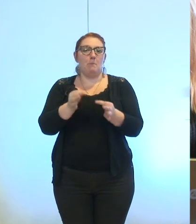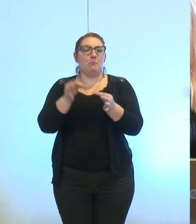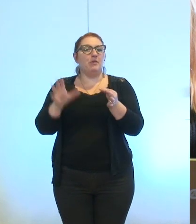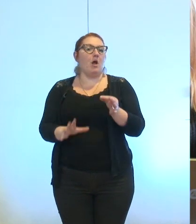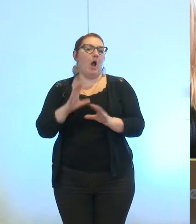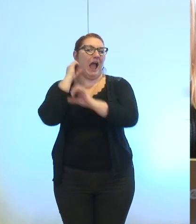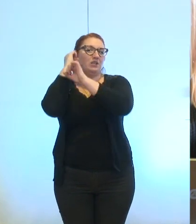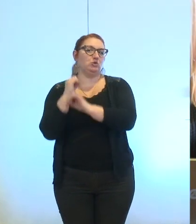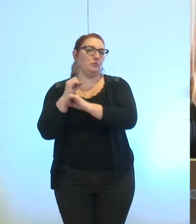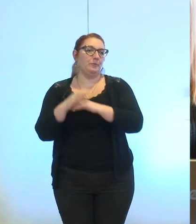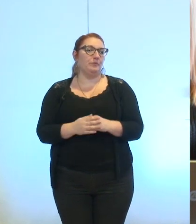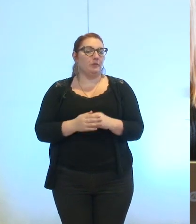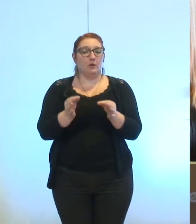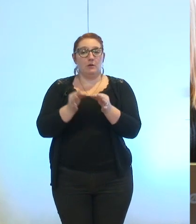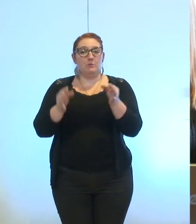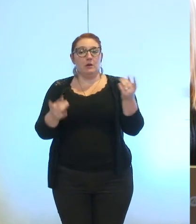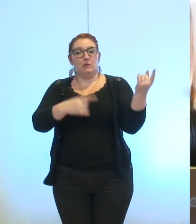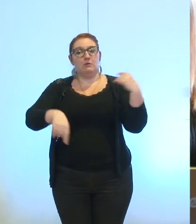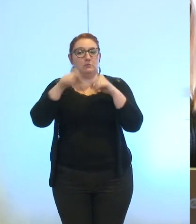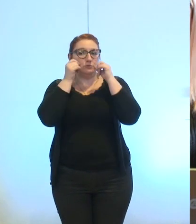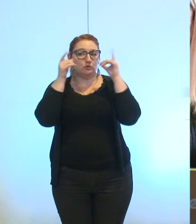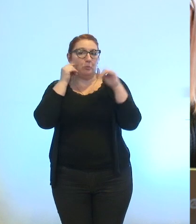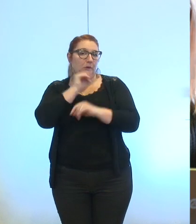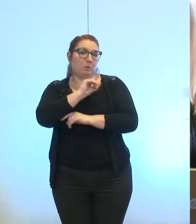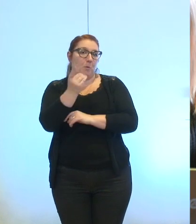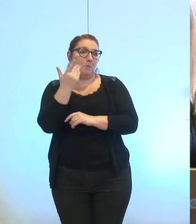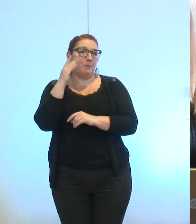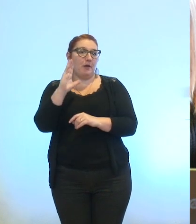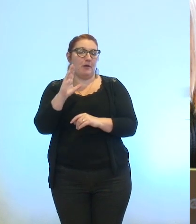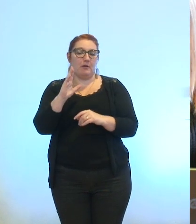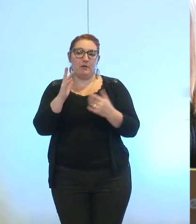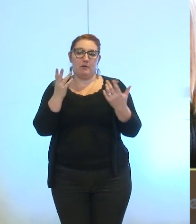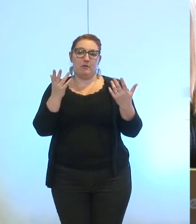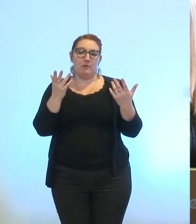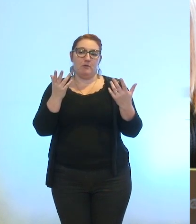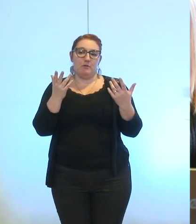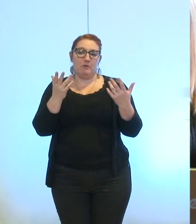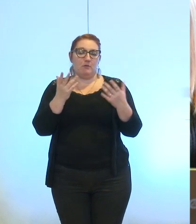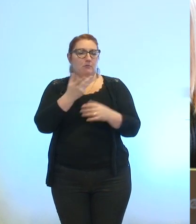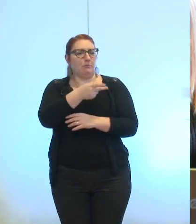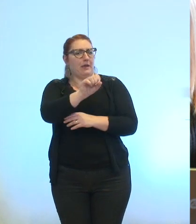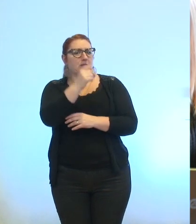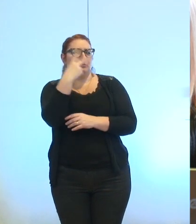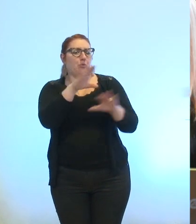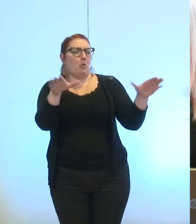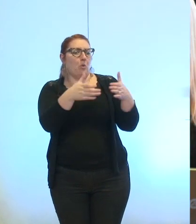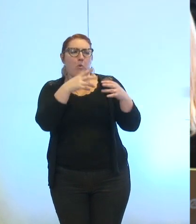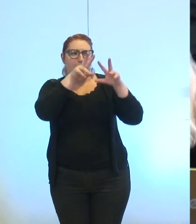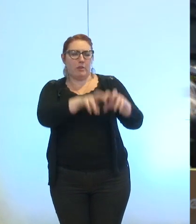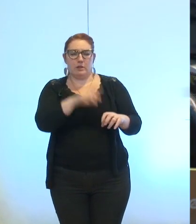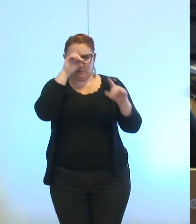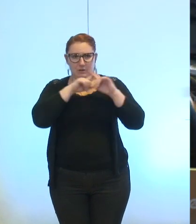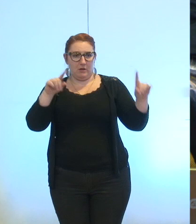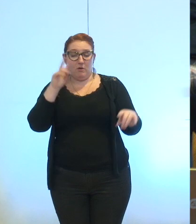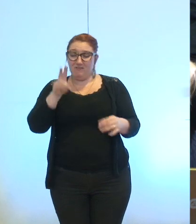bilan ça va surprendre personne mais je partage pas la l'analyse faite par le le groupe socialiste il donne le